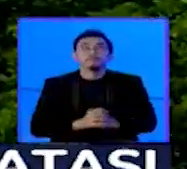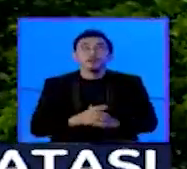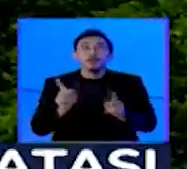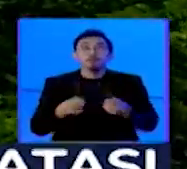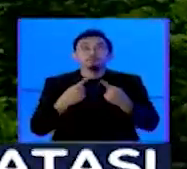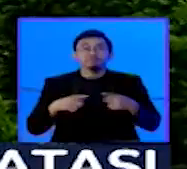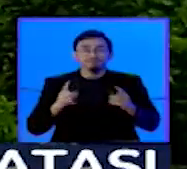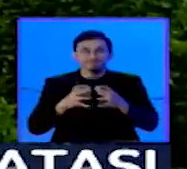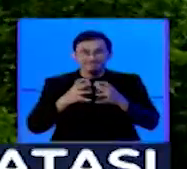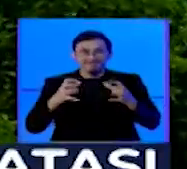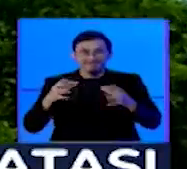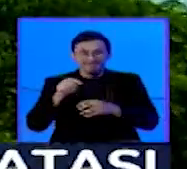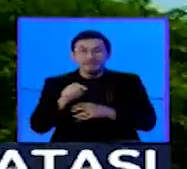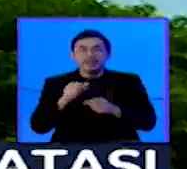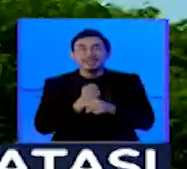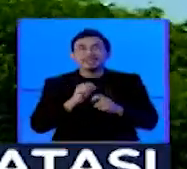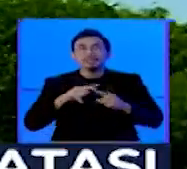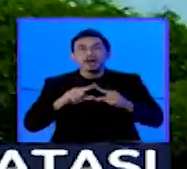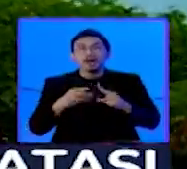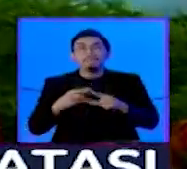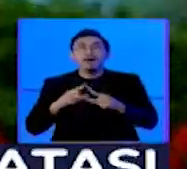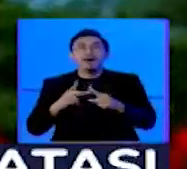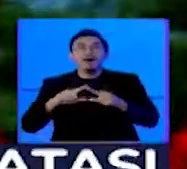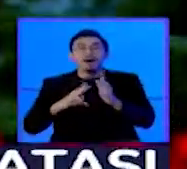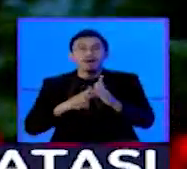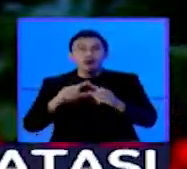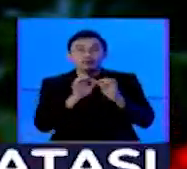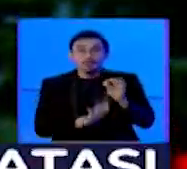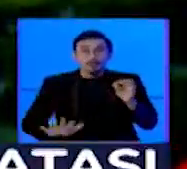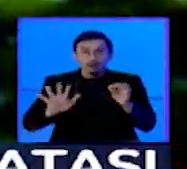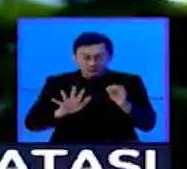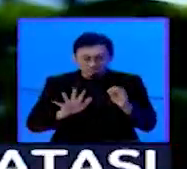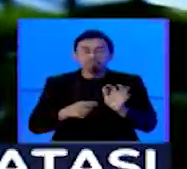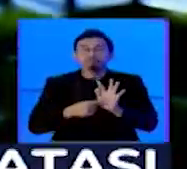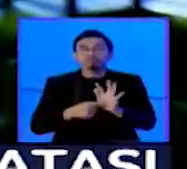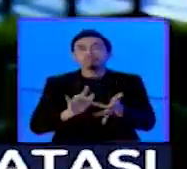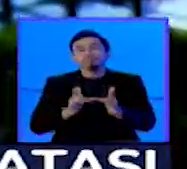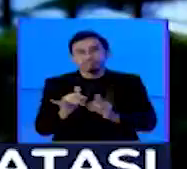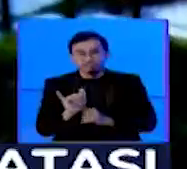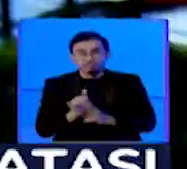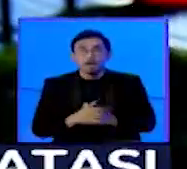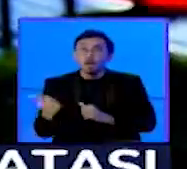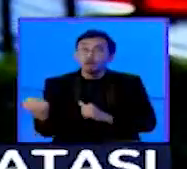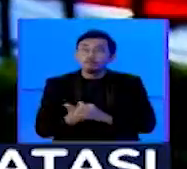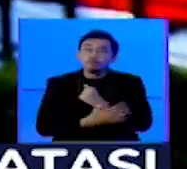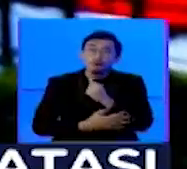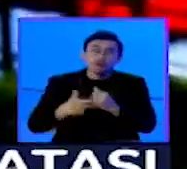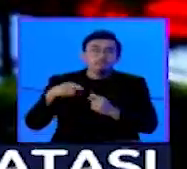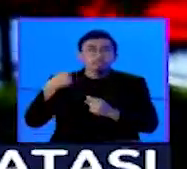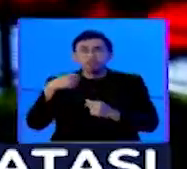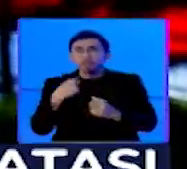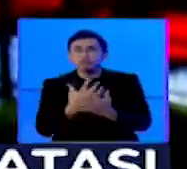kebangsaan yakni Gita Bahana Nusantara juga dihadirkan secara virtual. Tamu negara, menteri, dan masyarakat akan